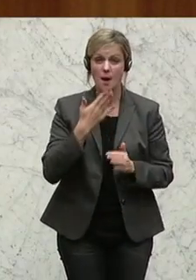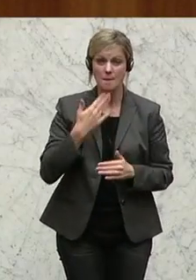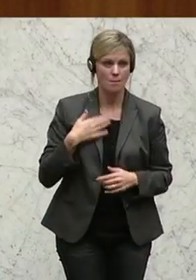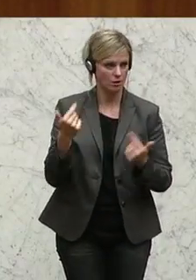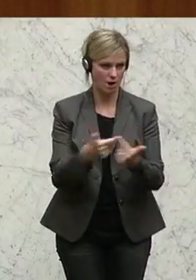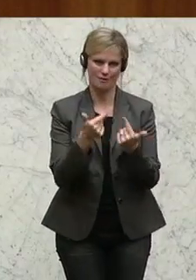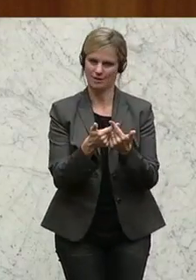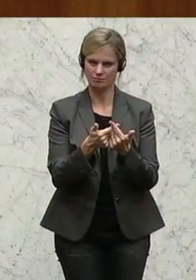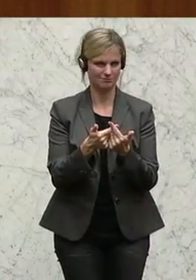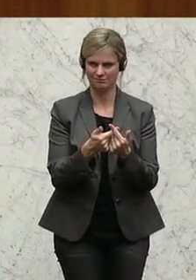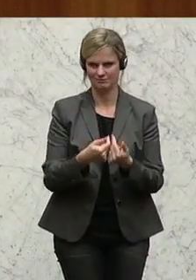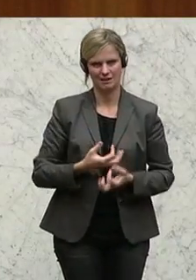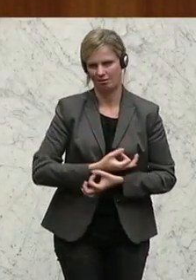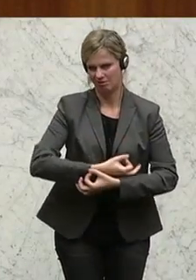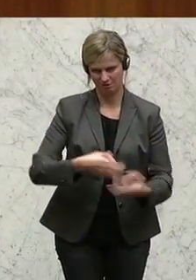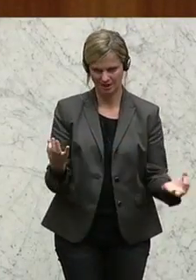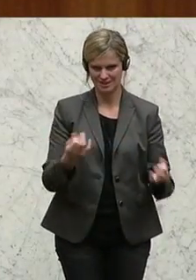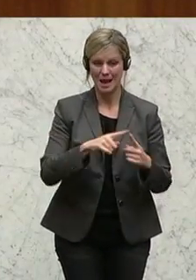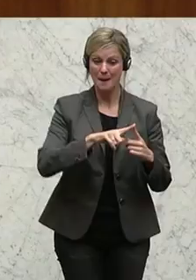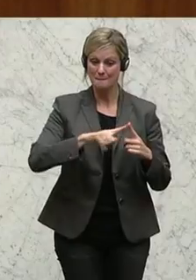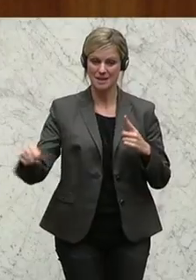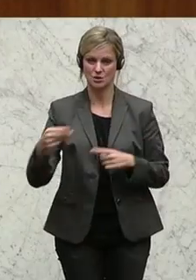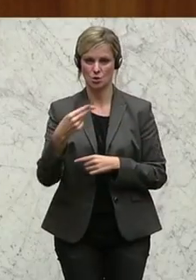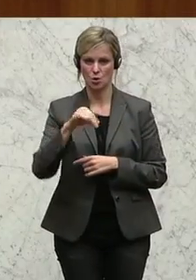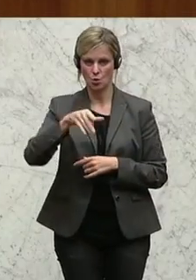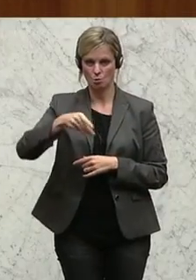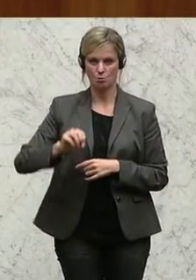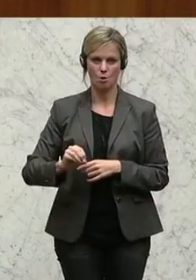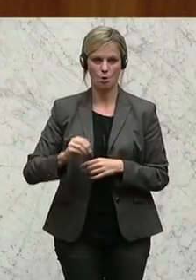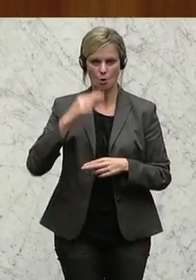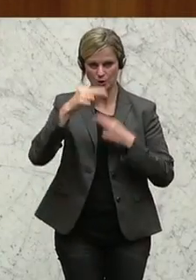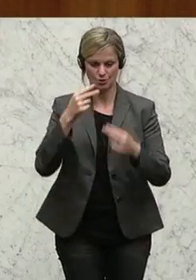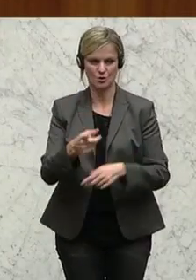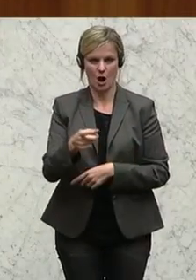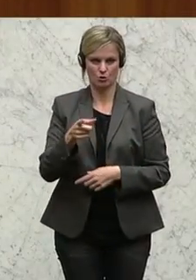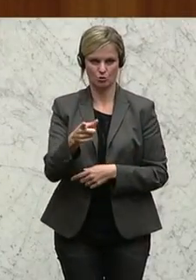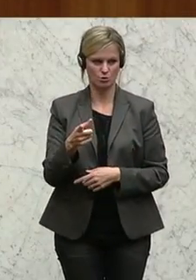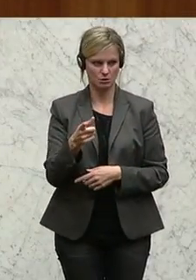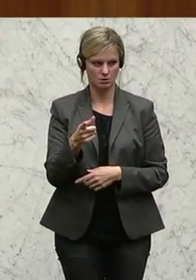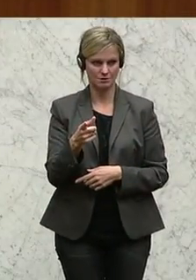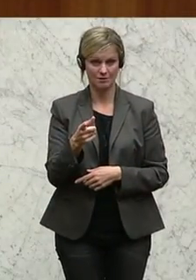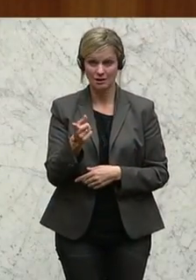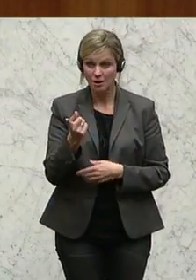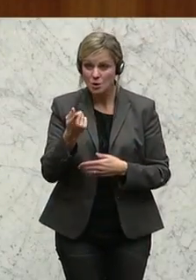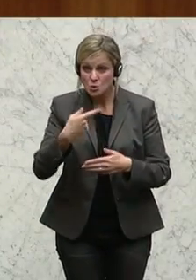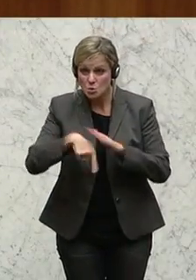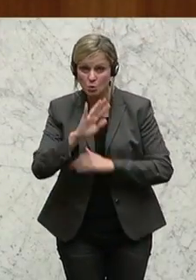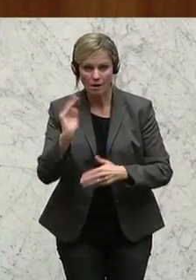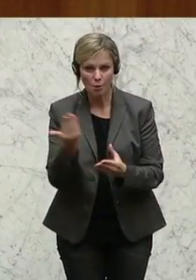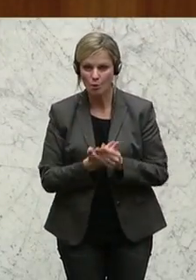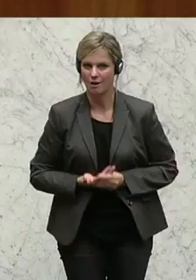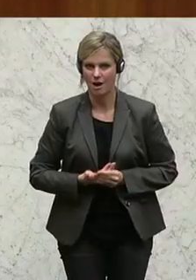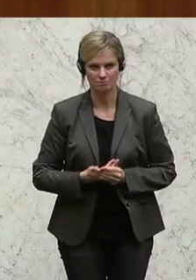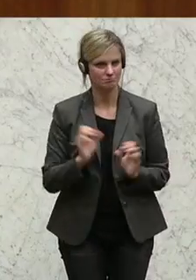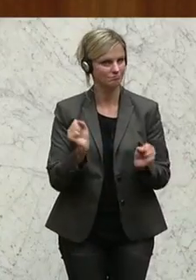in den Hypo-Untersuchungsausschuss hineingezogen. Es war ein Untersuchungsausschuss ohne Zugang zu den Unterlagen der Hypo